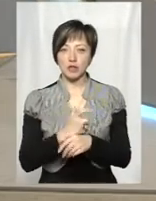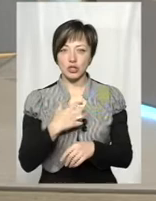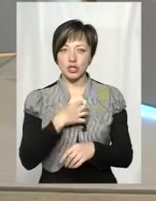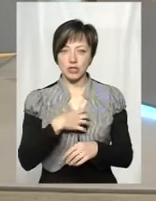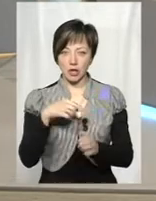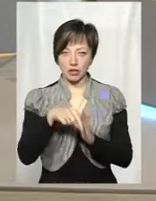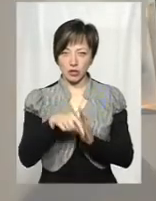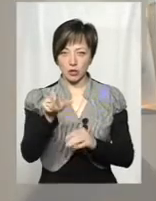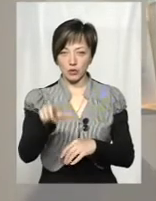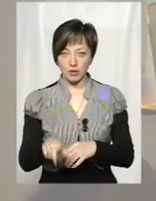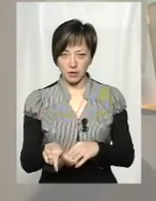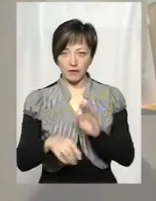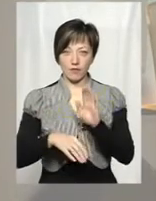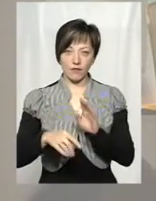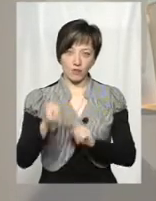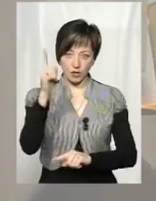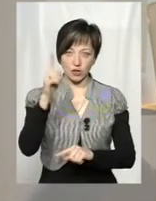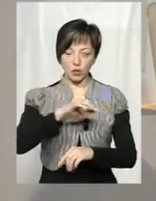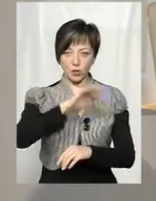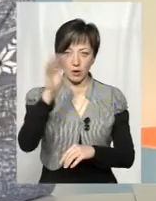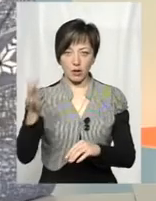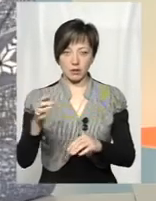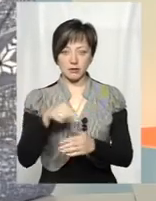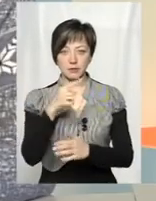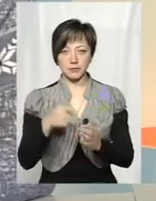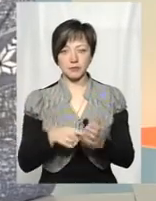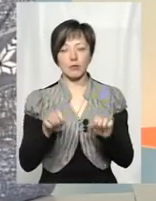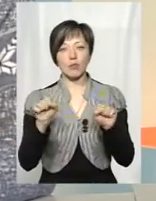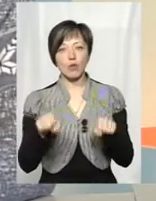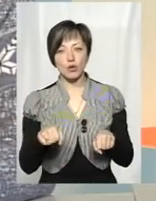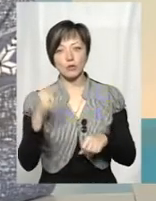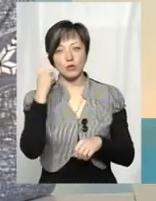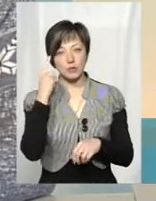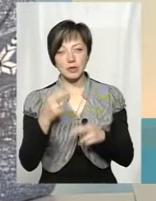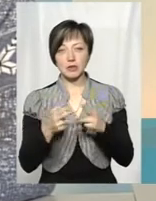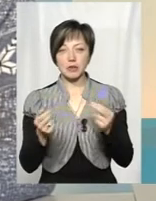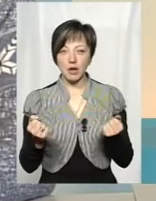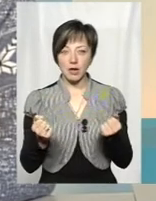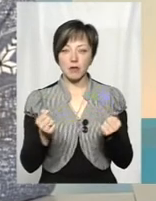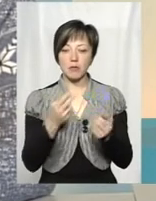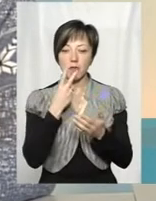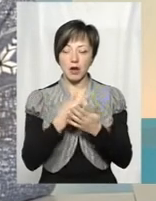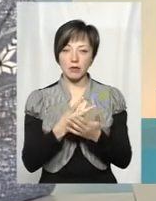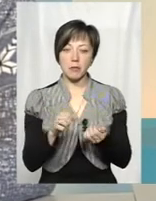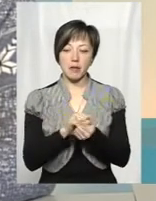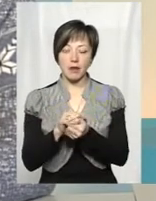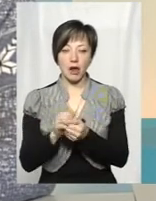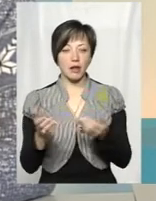мала та людина в той час, тим вищий курган? Чи ні? Можемо думати, що так. Бачимо по матеріалах,